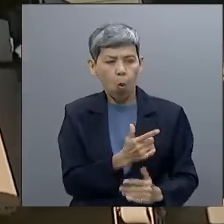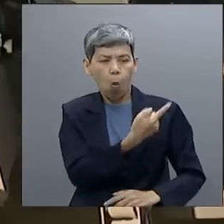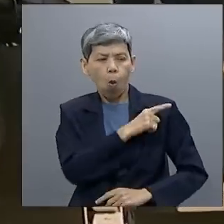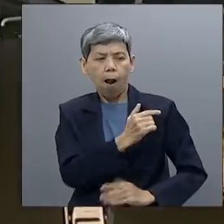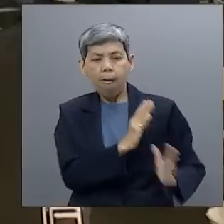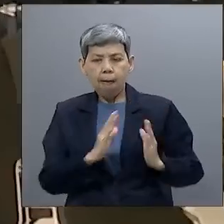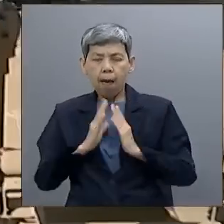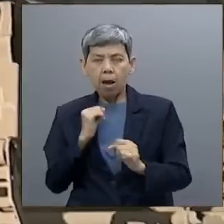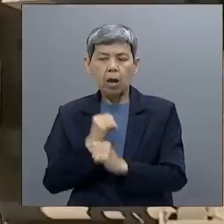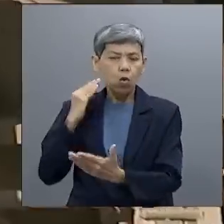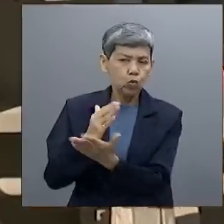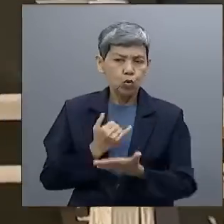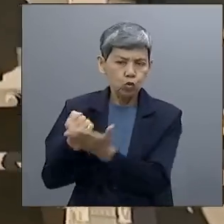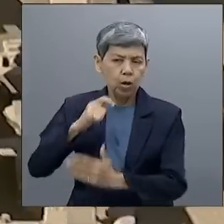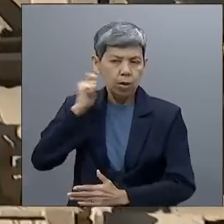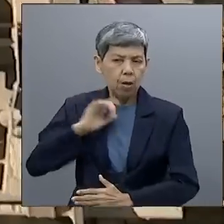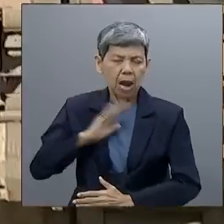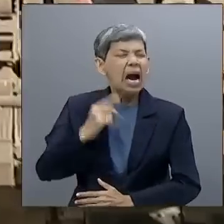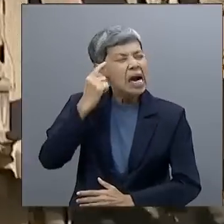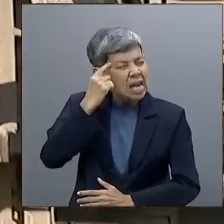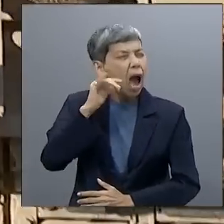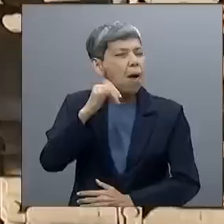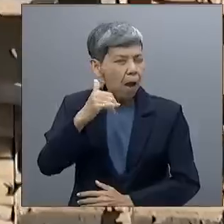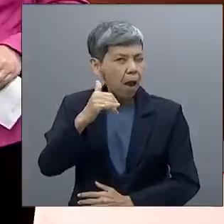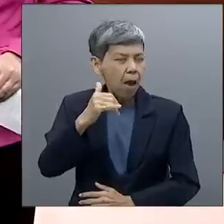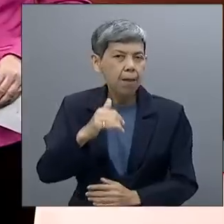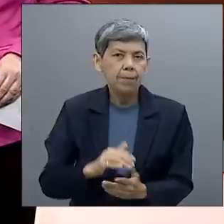ด้วยการยุติการช่วยเหลือยูเครนค่ะ